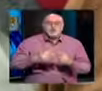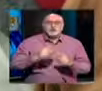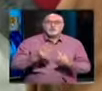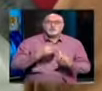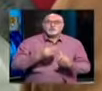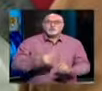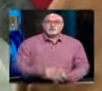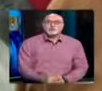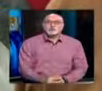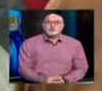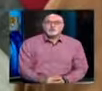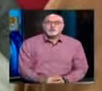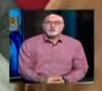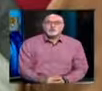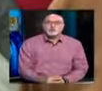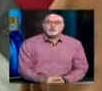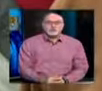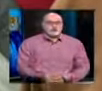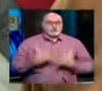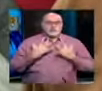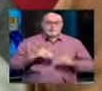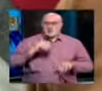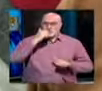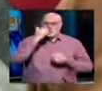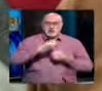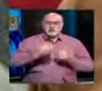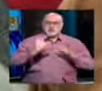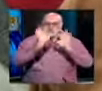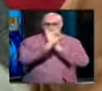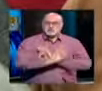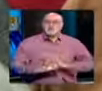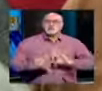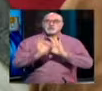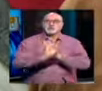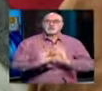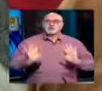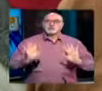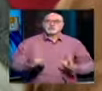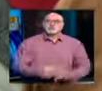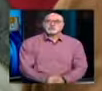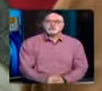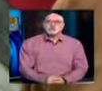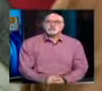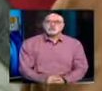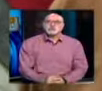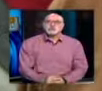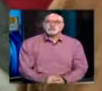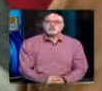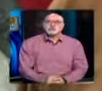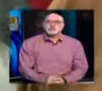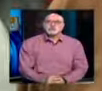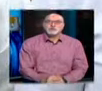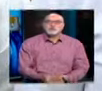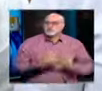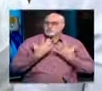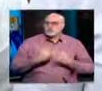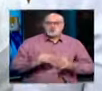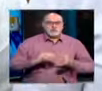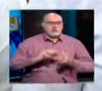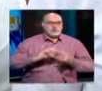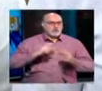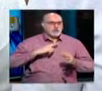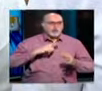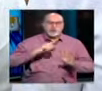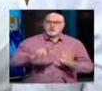مرض لا والو، إن شاء الله رانا مداويين لا باس علينا، ما خاصنا حتى شيء. زويلي اثنينهم لاباس عليهم. تعزيز